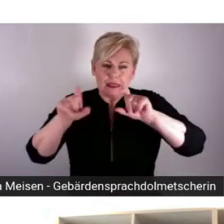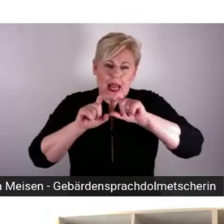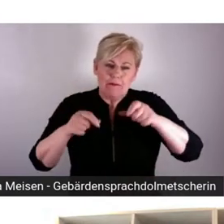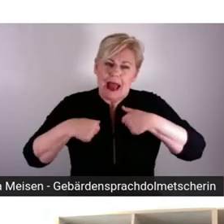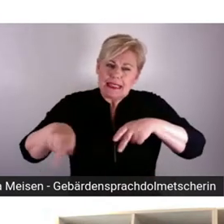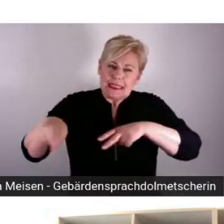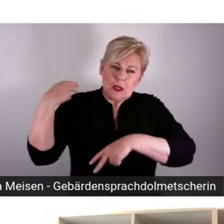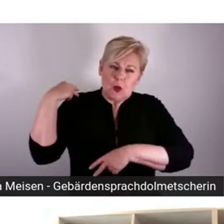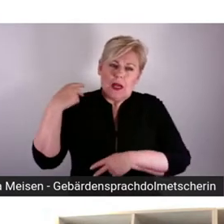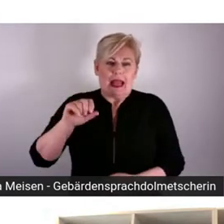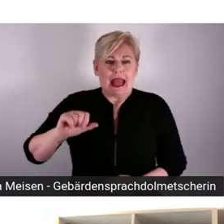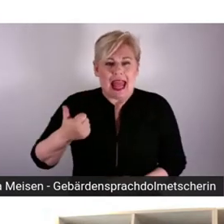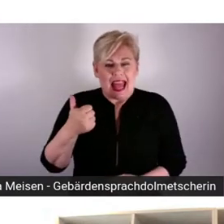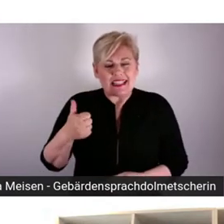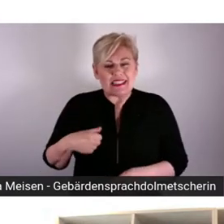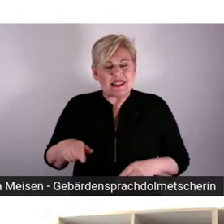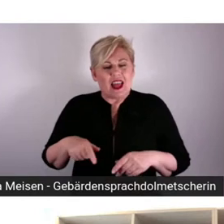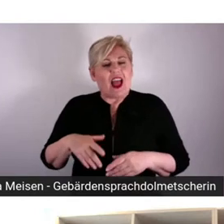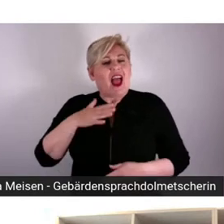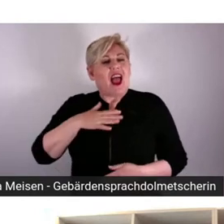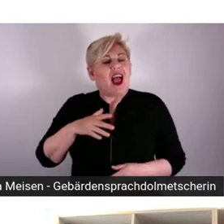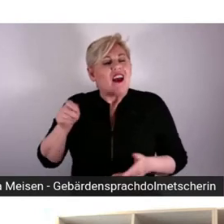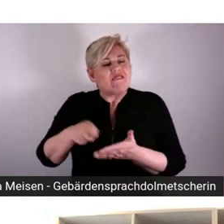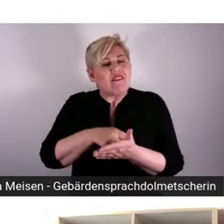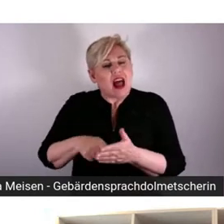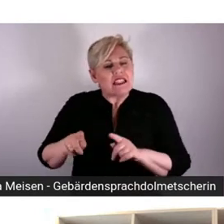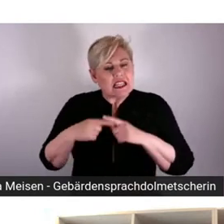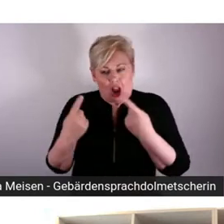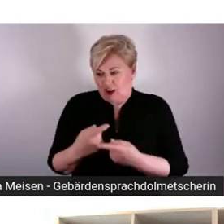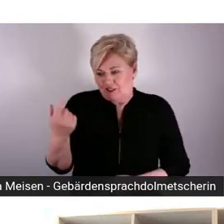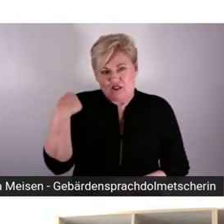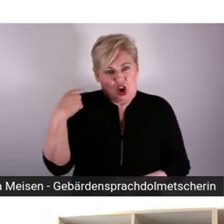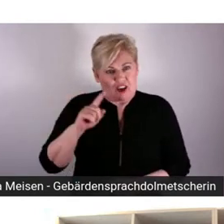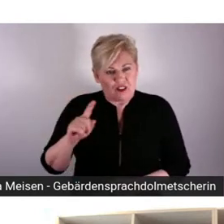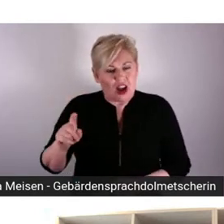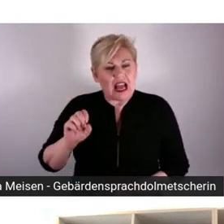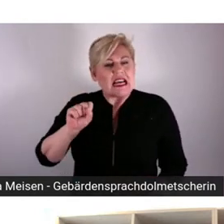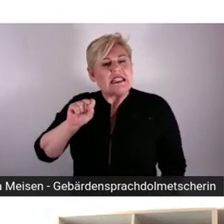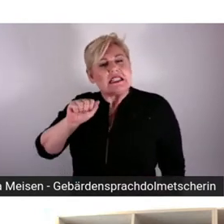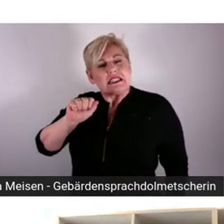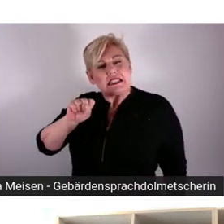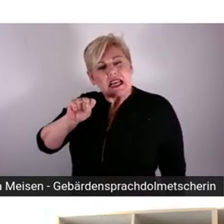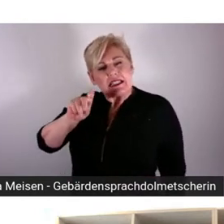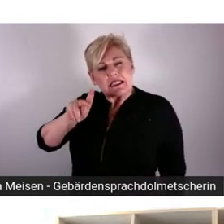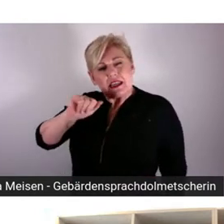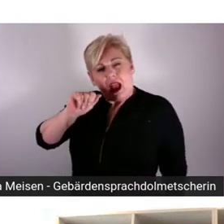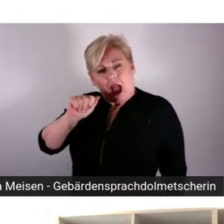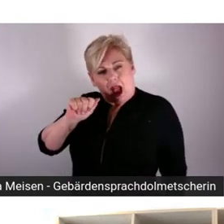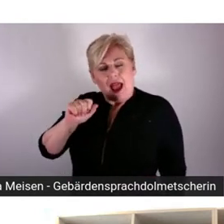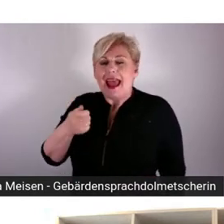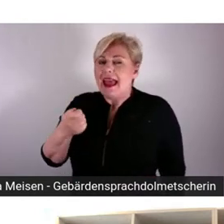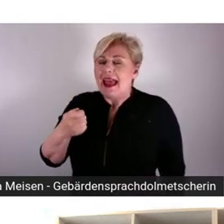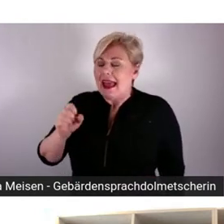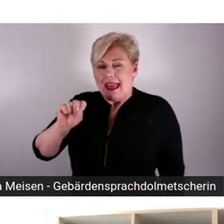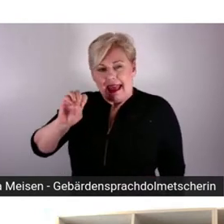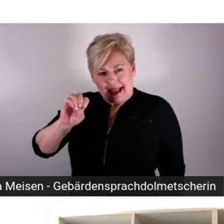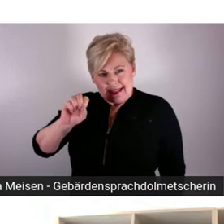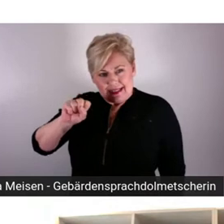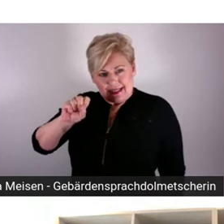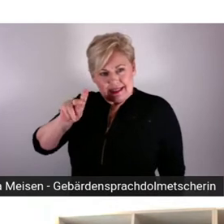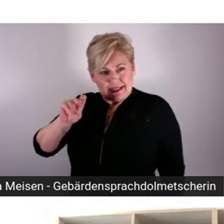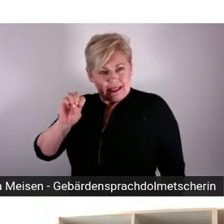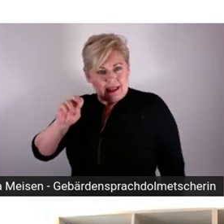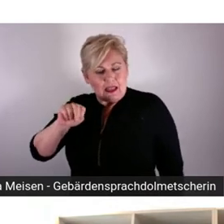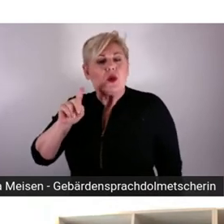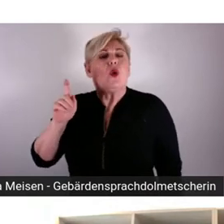ersten Wahlsalon im Paritätischen. Da hat in der letzten Woche Saskia Esken mit Christian Lindner diskutiert. Und